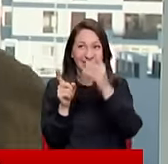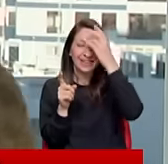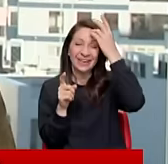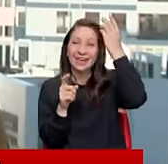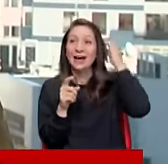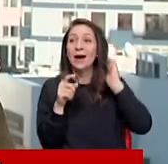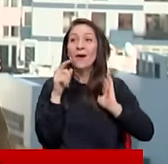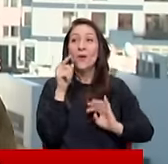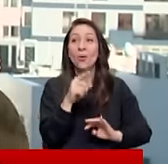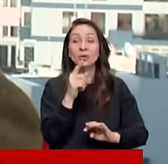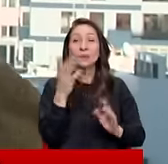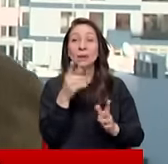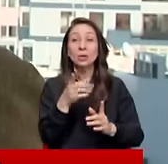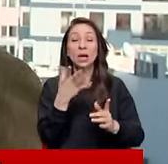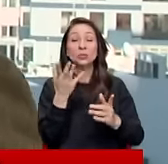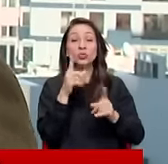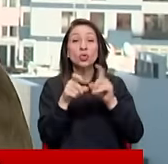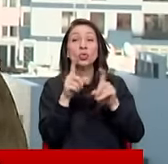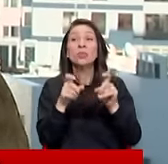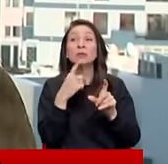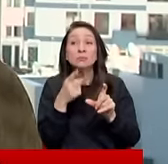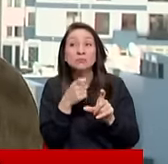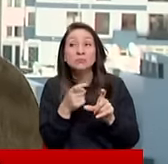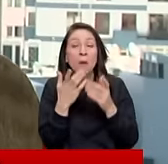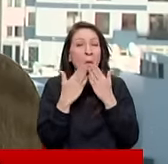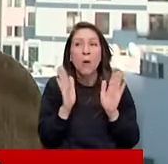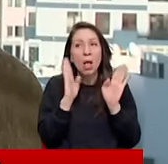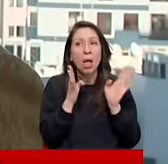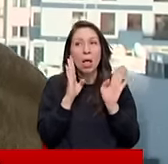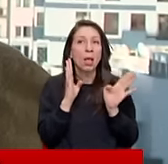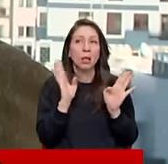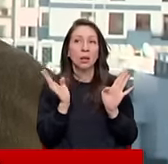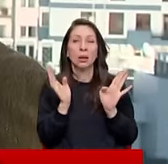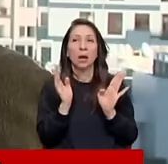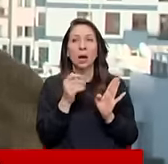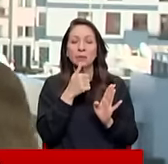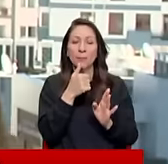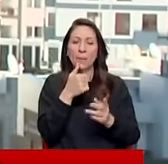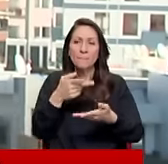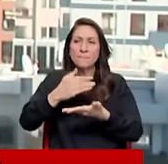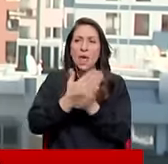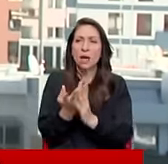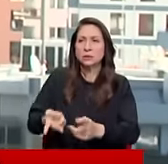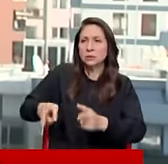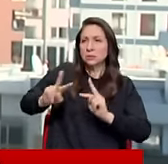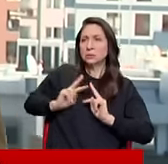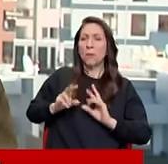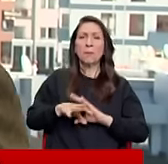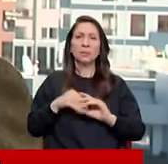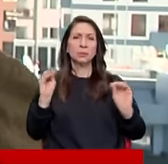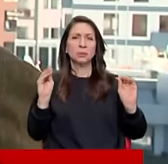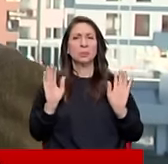Yani o, onunki bile bu kadar sorgulanmadı bak. Yani adam babadan miras dedi, çıktı işin